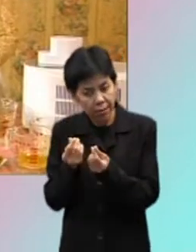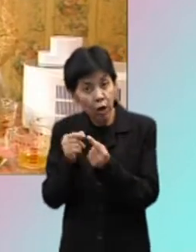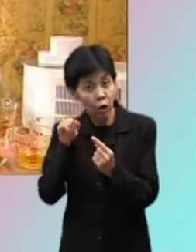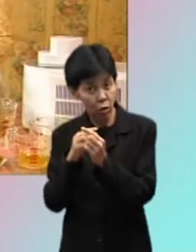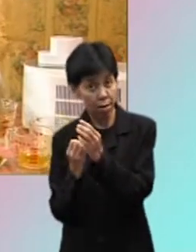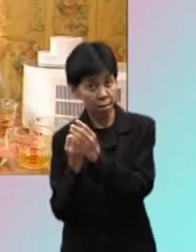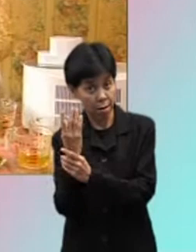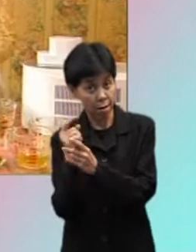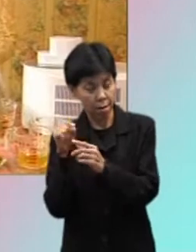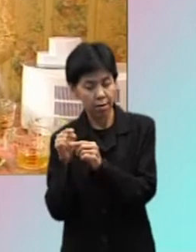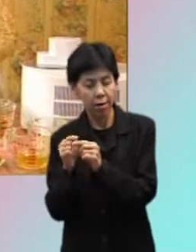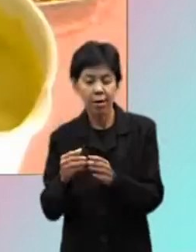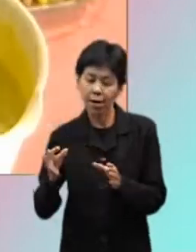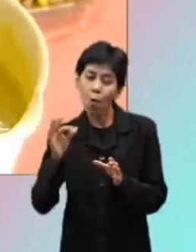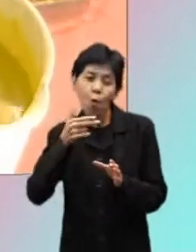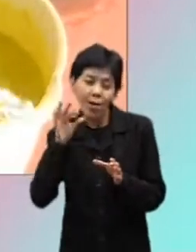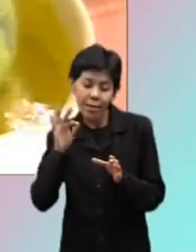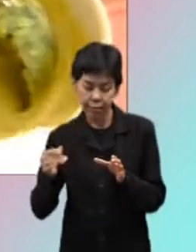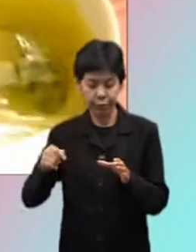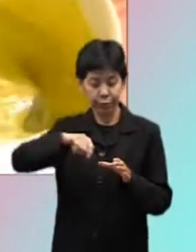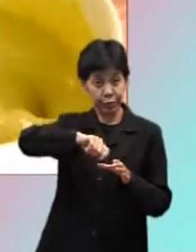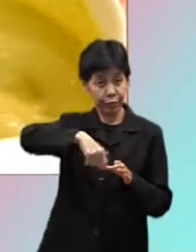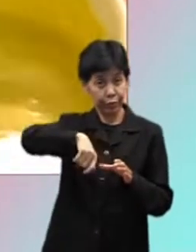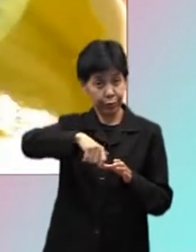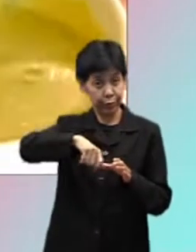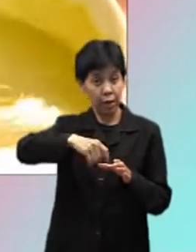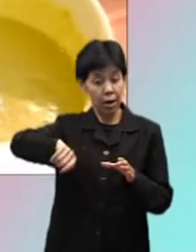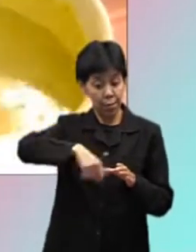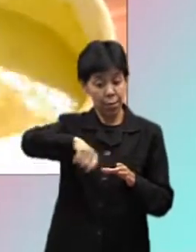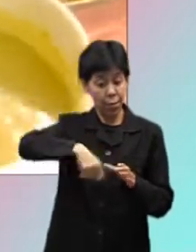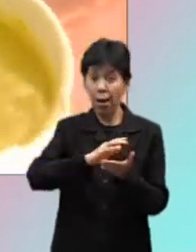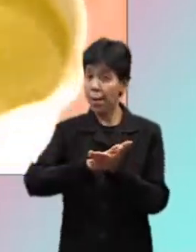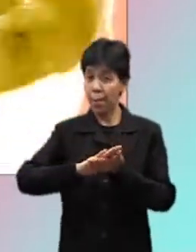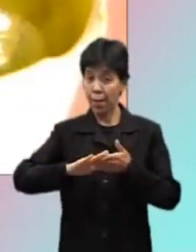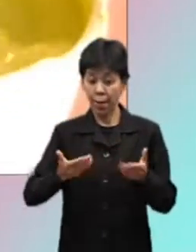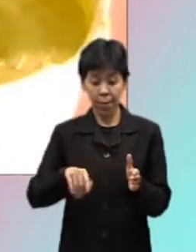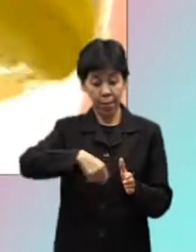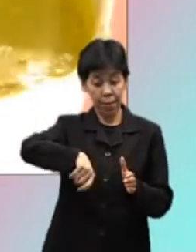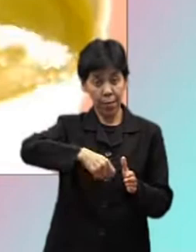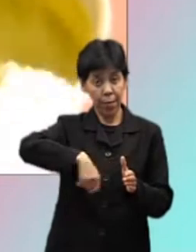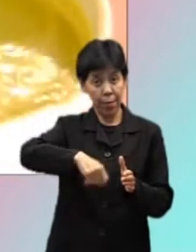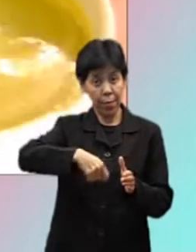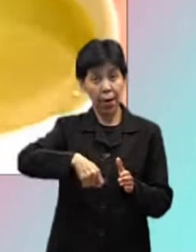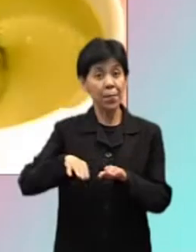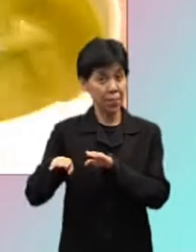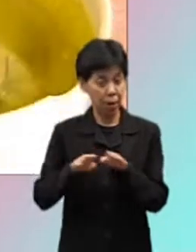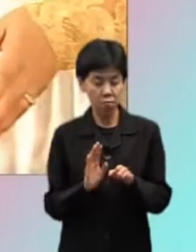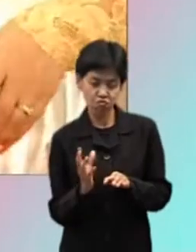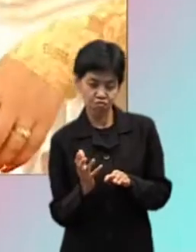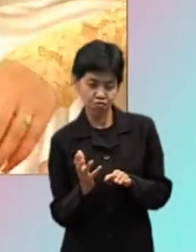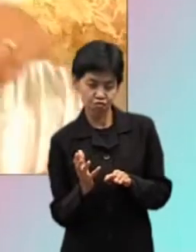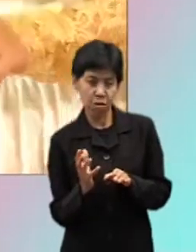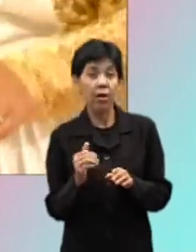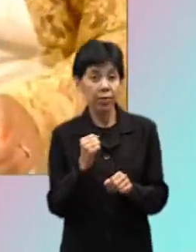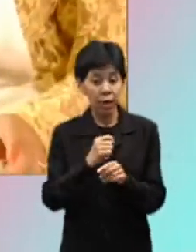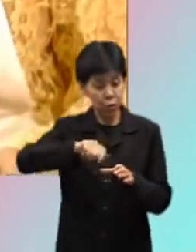ชแทนคือหัวบุกนะคะเมื่อเสร็จเรียบร้อยแล้วเราส่วนผสมทุกอย่างเข้าด้วยกันเรียบร้อยแล้วเตรียมพร้อมที่จะปั่นเมื่อเ